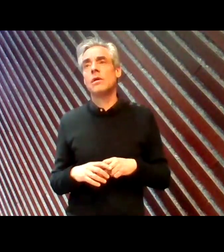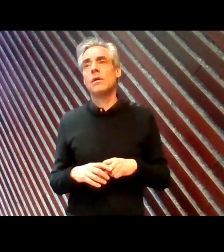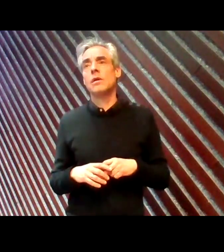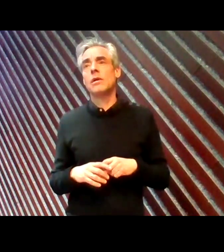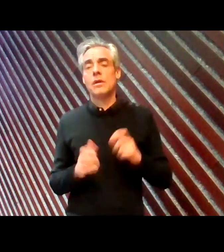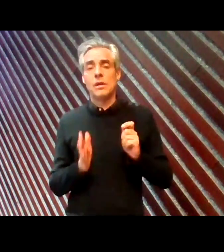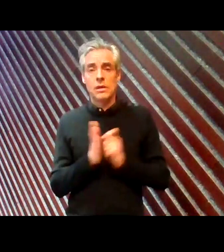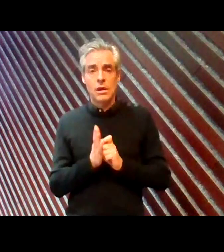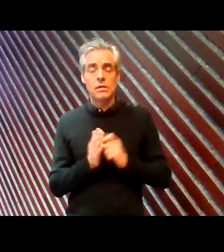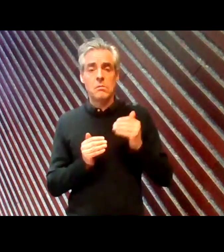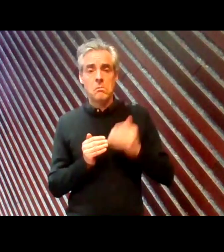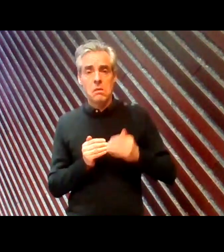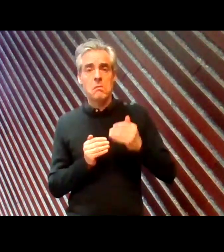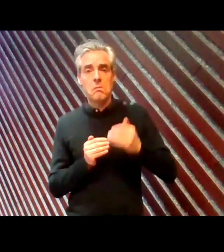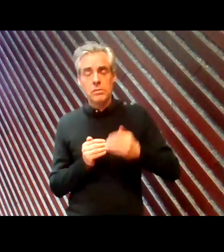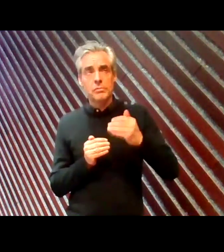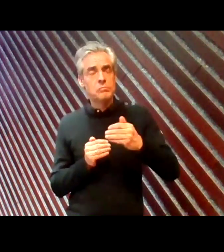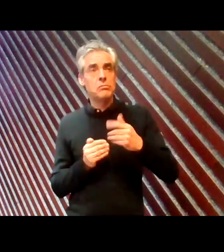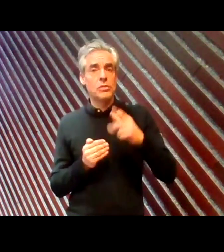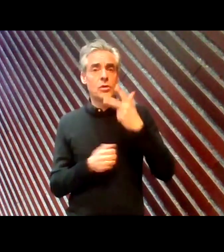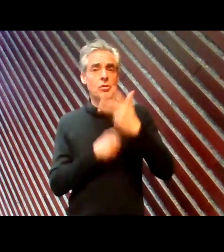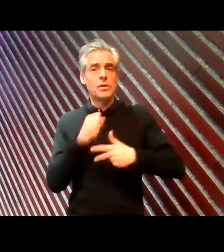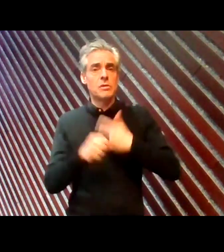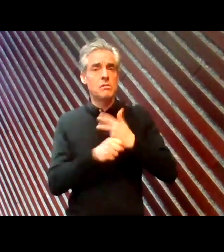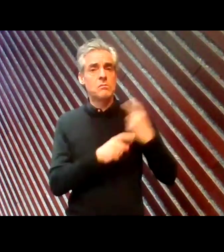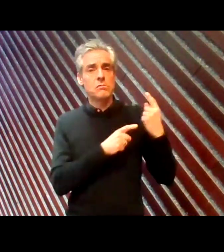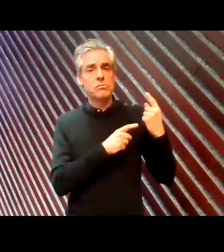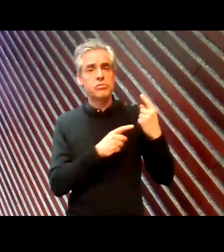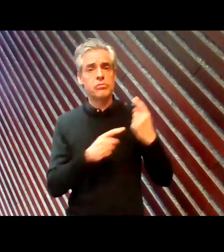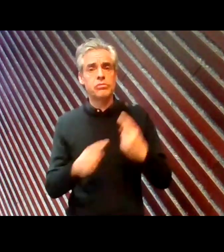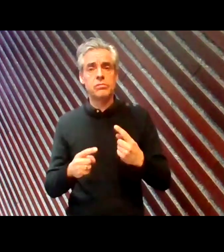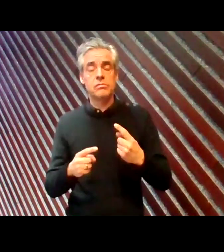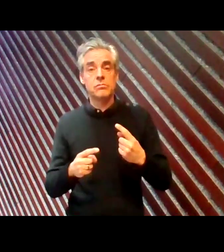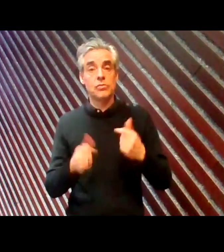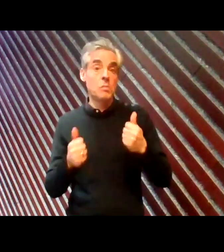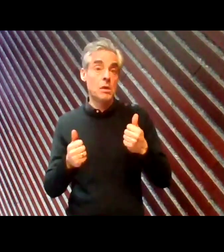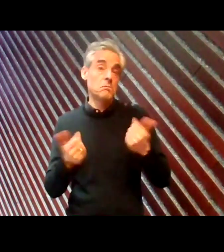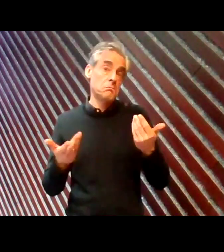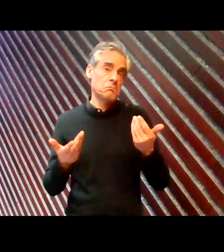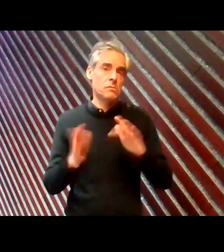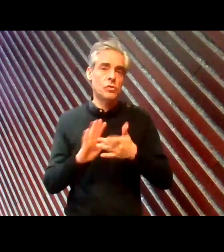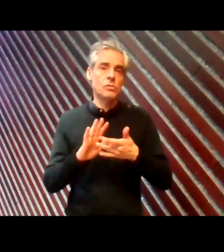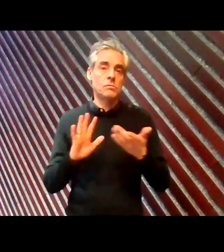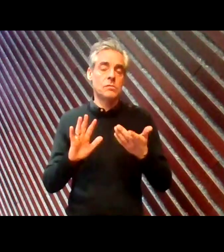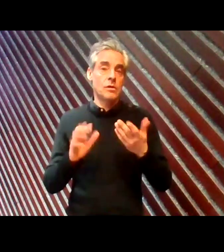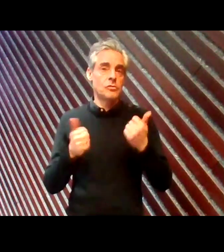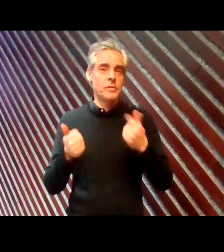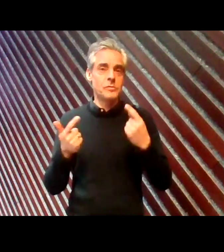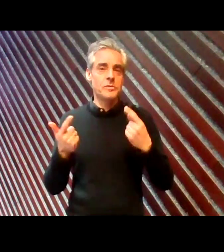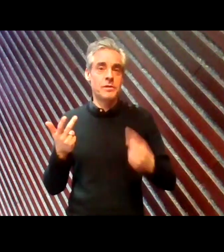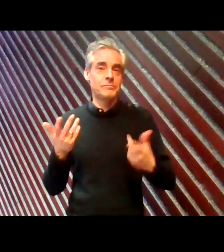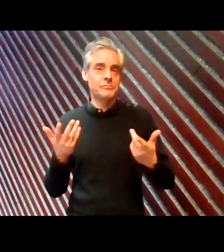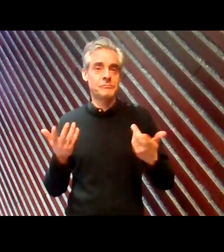séances ensuite et puis bien plus de voisins c'est génial parce que toutes sont génial